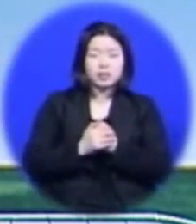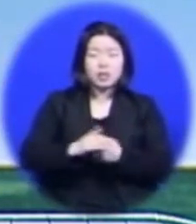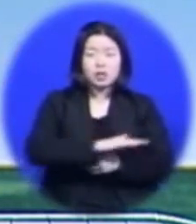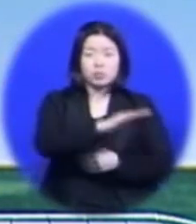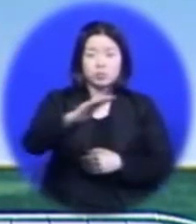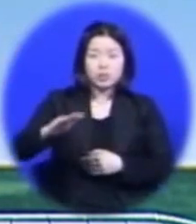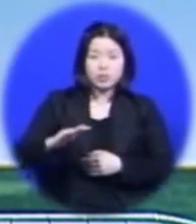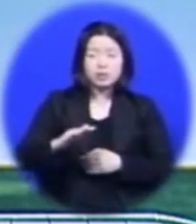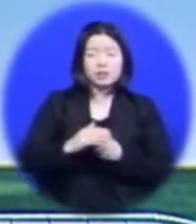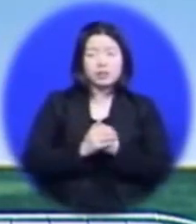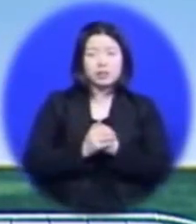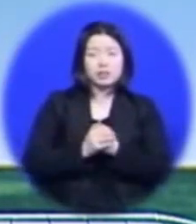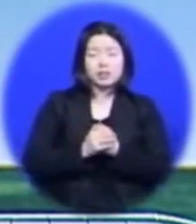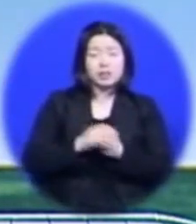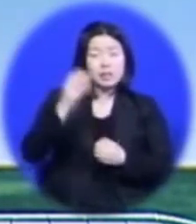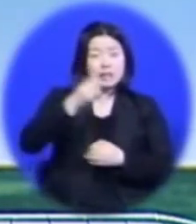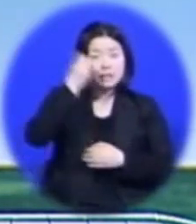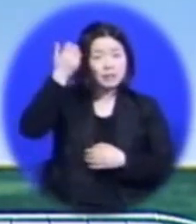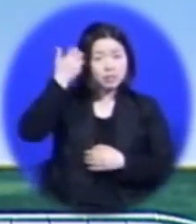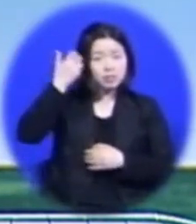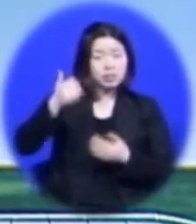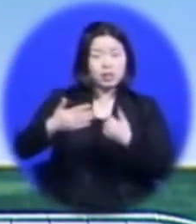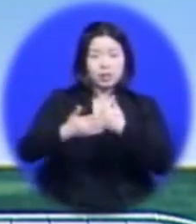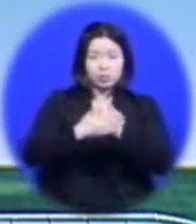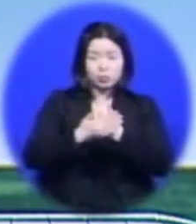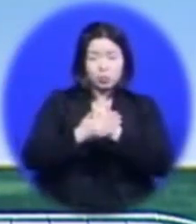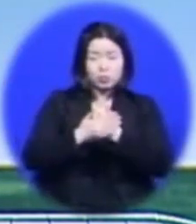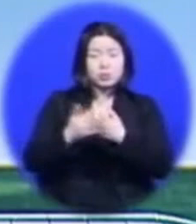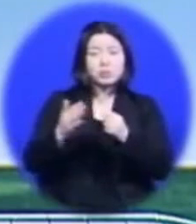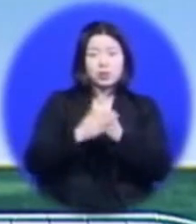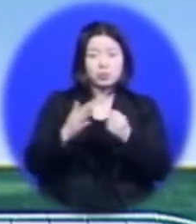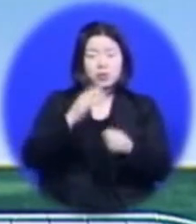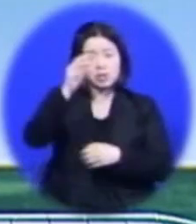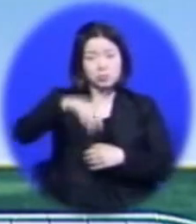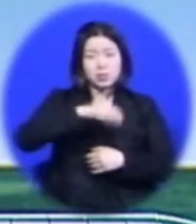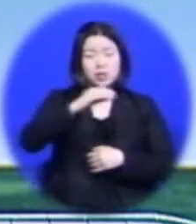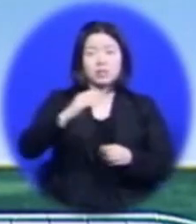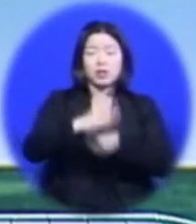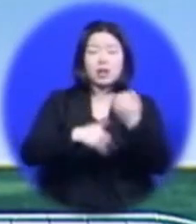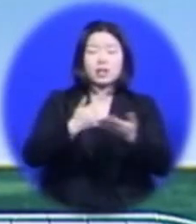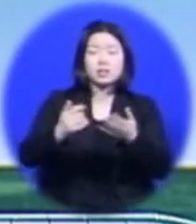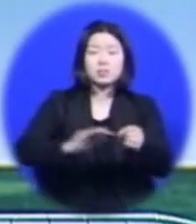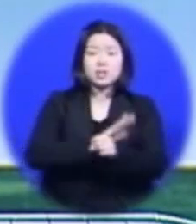우리는 성령의 도우심으로 십자가에서 하나님의 사랑을 압니다.